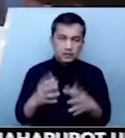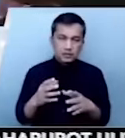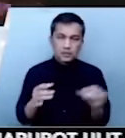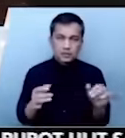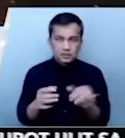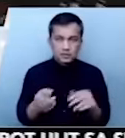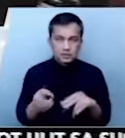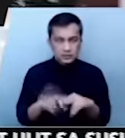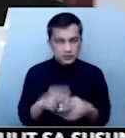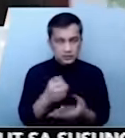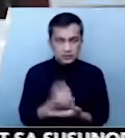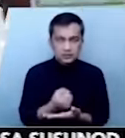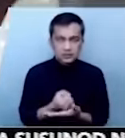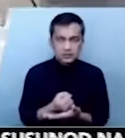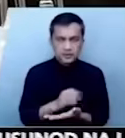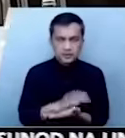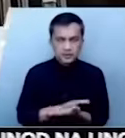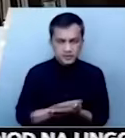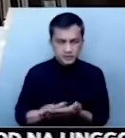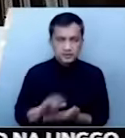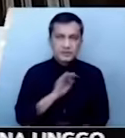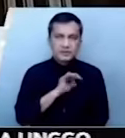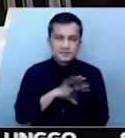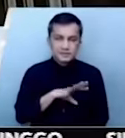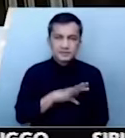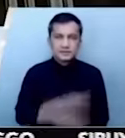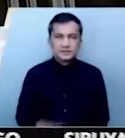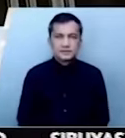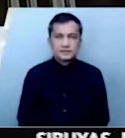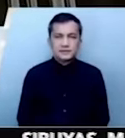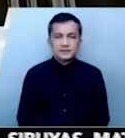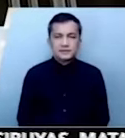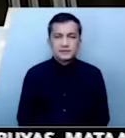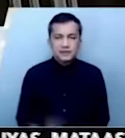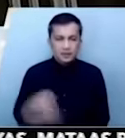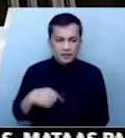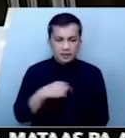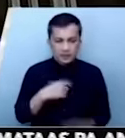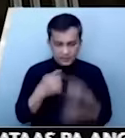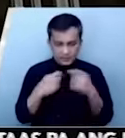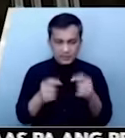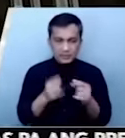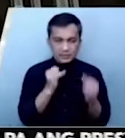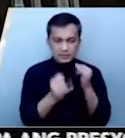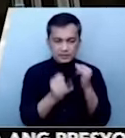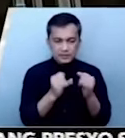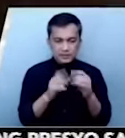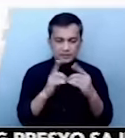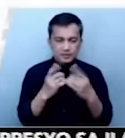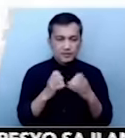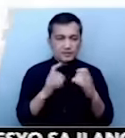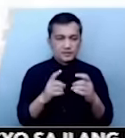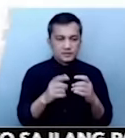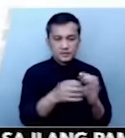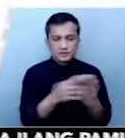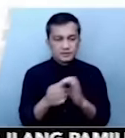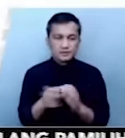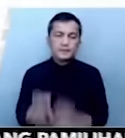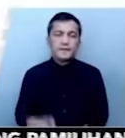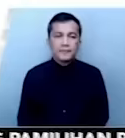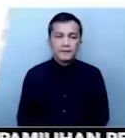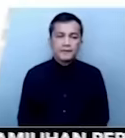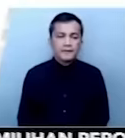sahod at maayos na mga benepisyo. Sinusubukan pa naming hinga ng pahayag ang DepEd kaugnay nito. Para sa